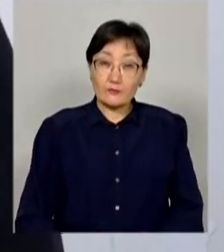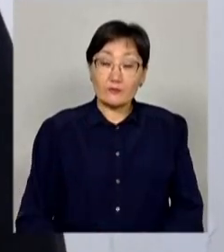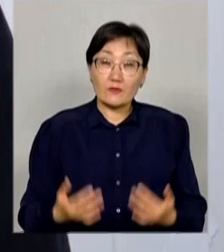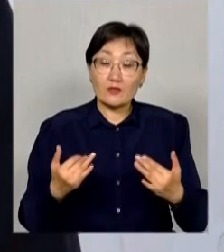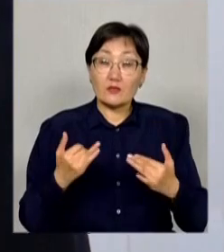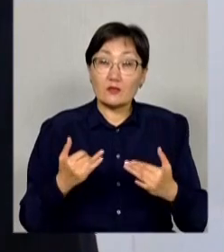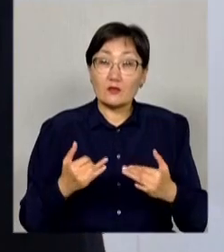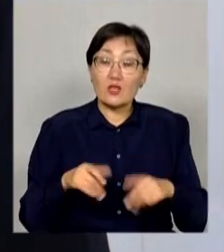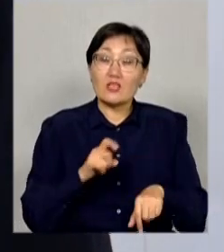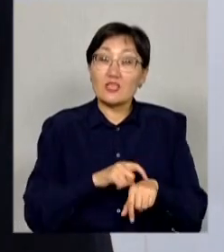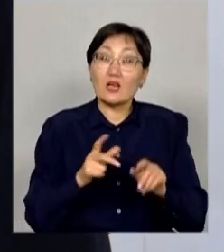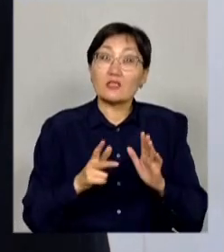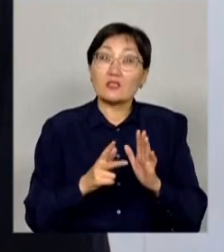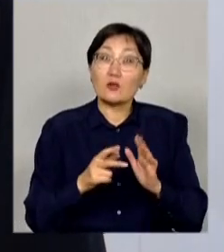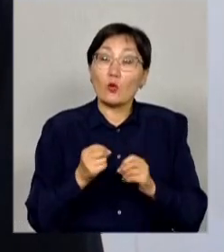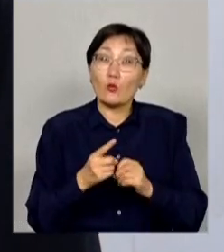бір обірлерде